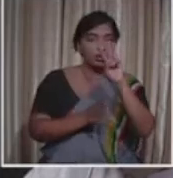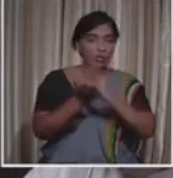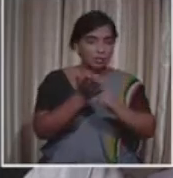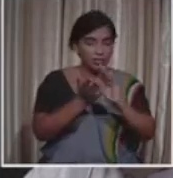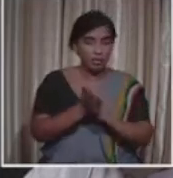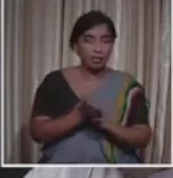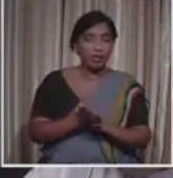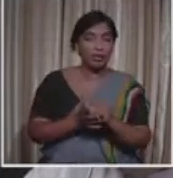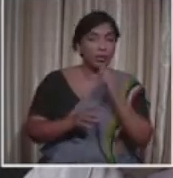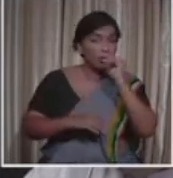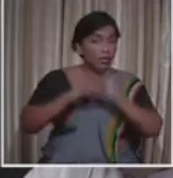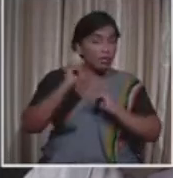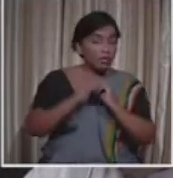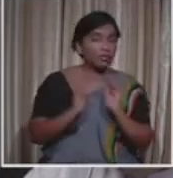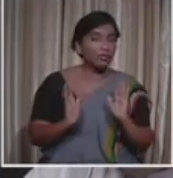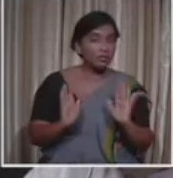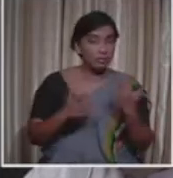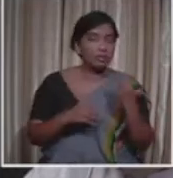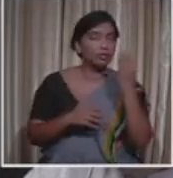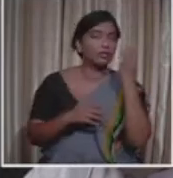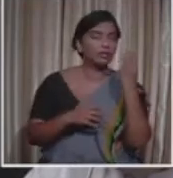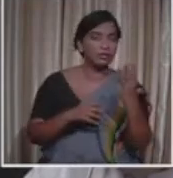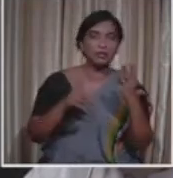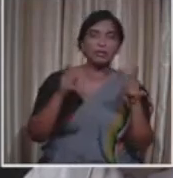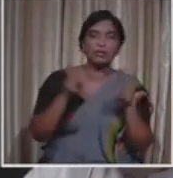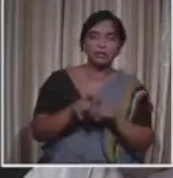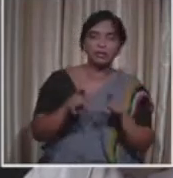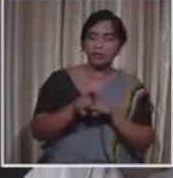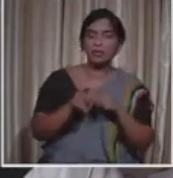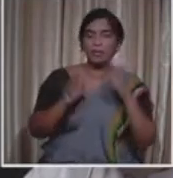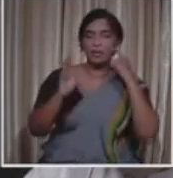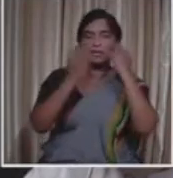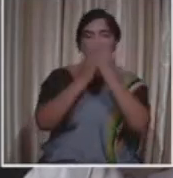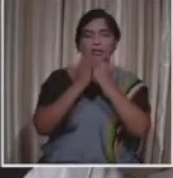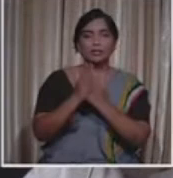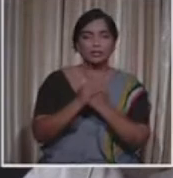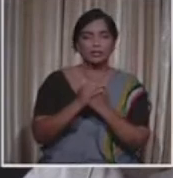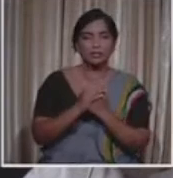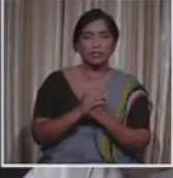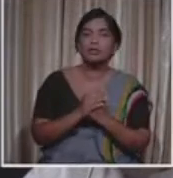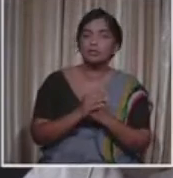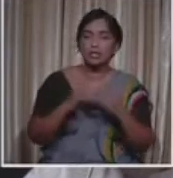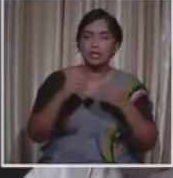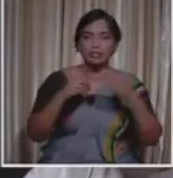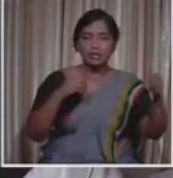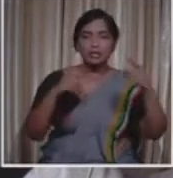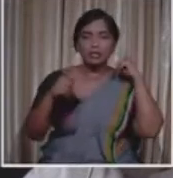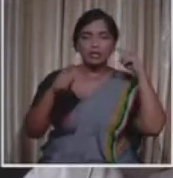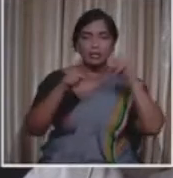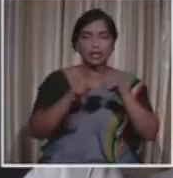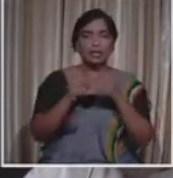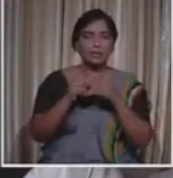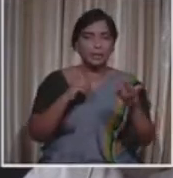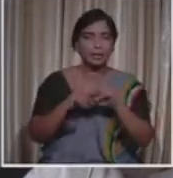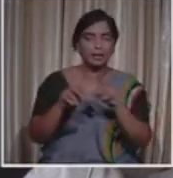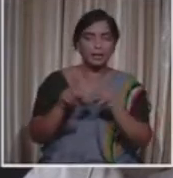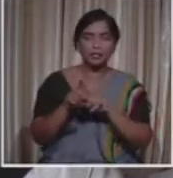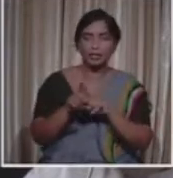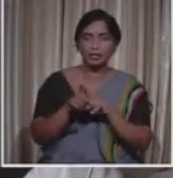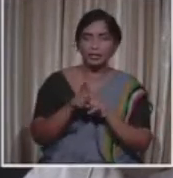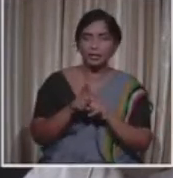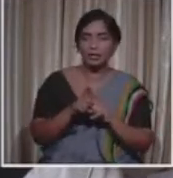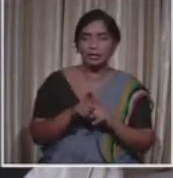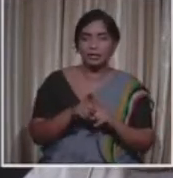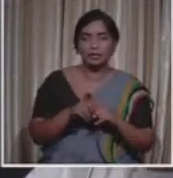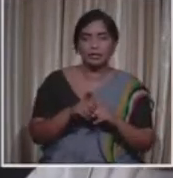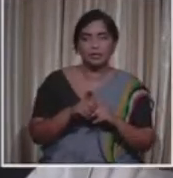ඒකෙන් ක්‍රියාත්මක වෙලා තියෙන්නේ 3 දෙනෙකුට ලබා දුන් සහන විතරයි මේ පාර්ලිමේන්තුව මේ උත්තරීතර ආයතනය අපි ආණ්ඩු පක්ෂීද කොට ආයවැයට පක්ෂව